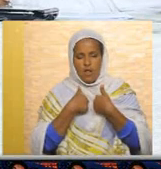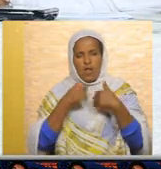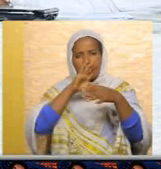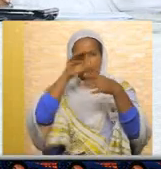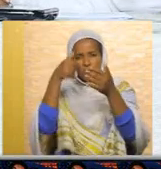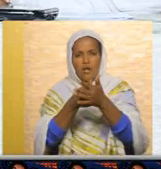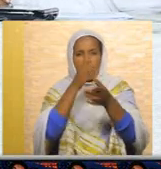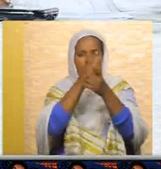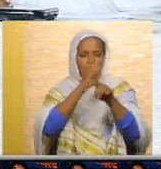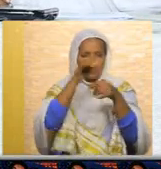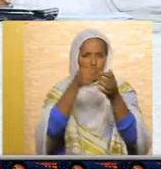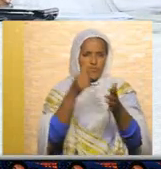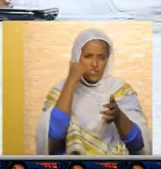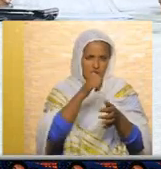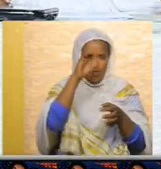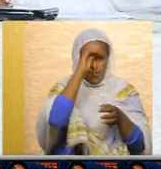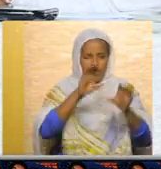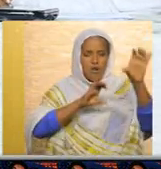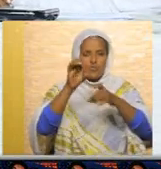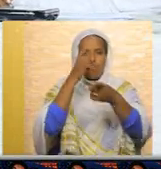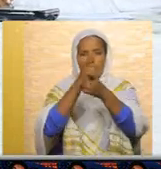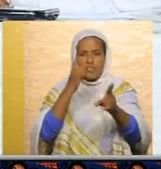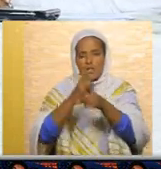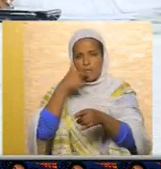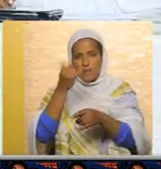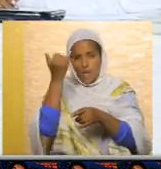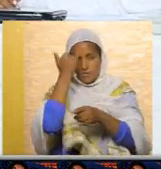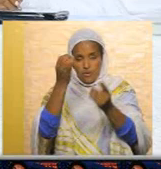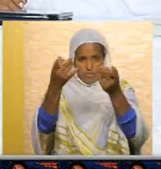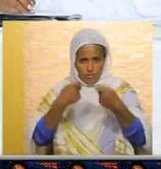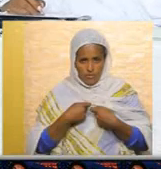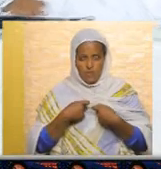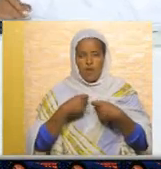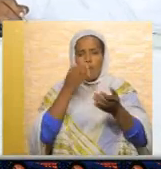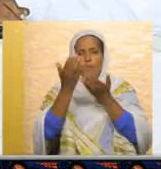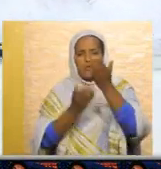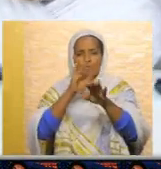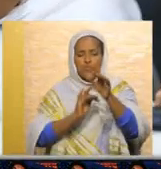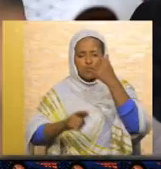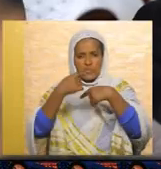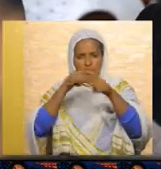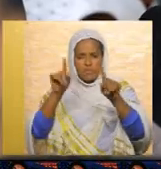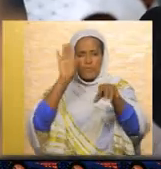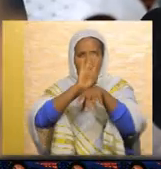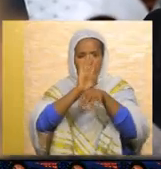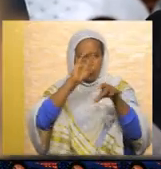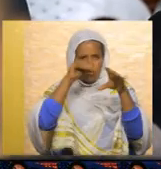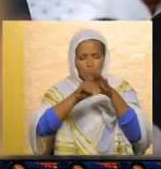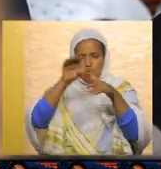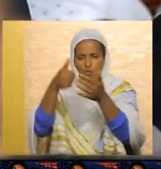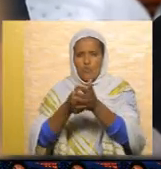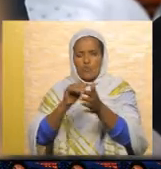አጠቃላይ ፍጥረታቸውም ሴትና ወንድ አድርጎ ፈጠራቸው የሚል ነገር ነው የሚነግረን። በአገልግሎት ላይ ስንመጣ ግን በቤተ ክርስቲያን ውስጥ